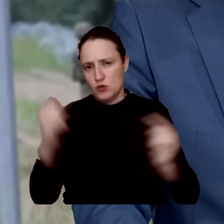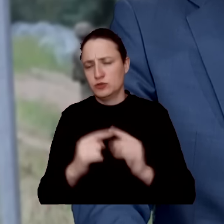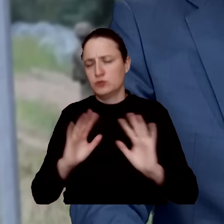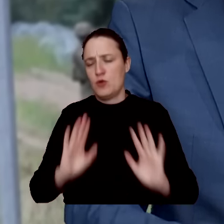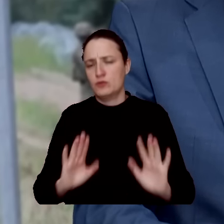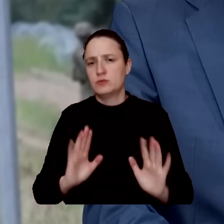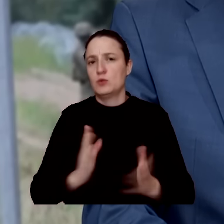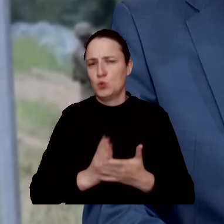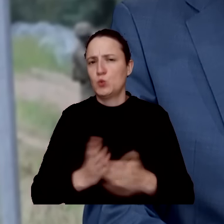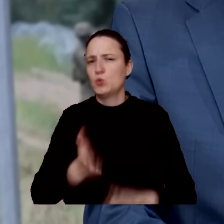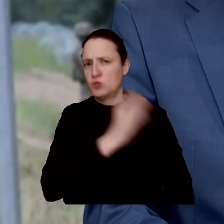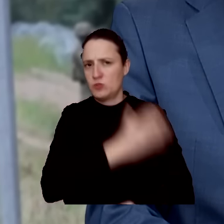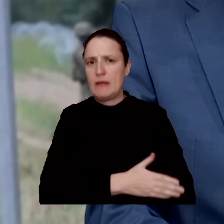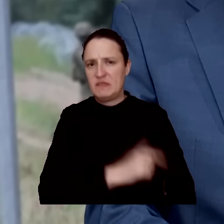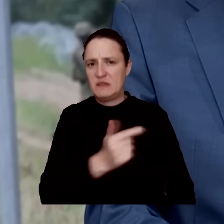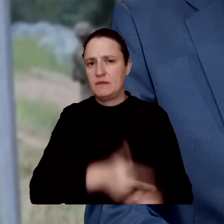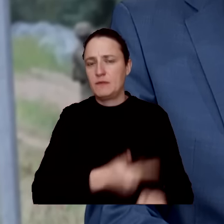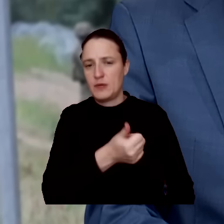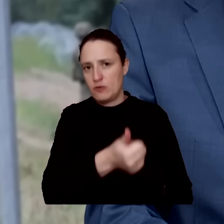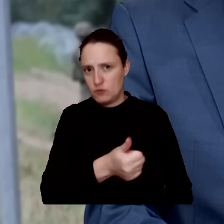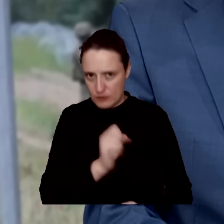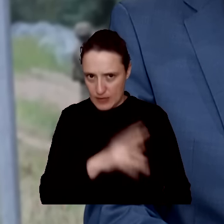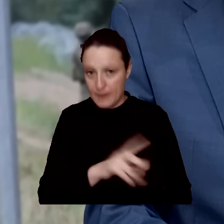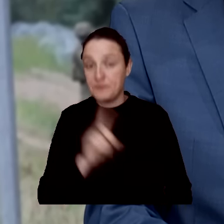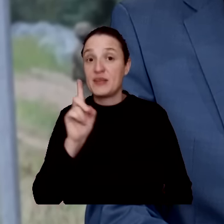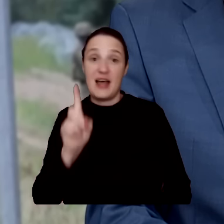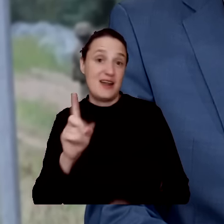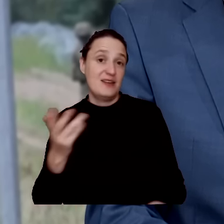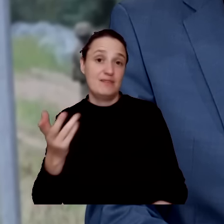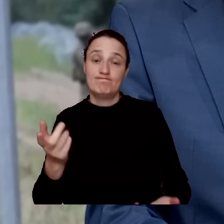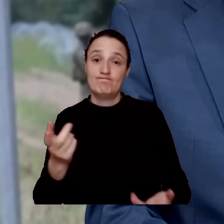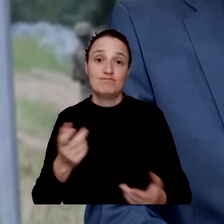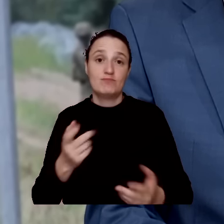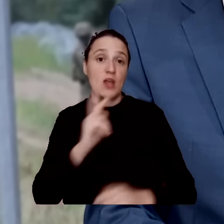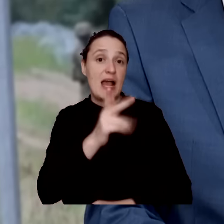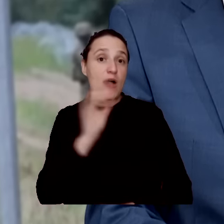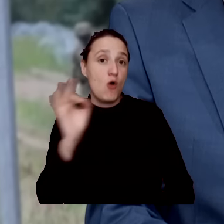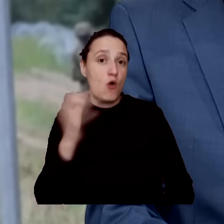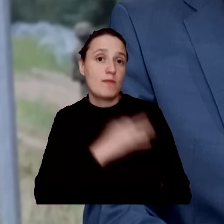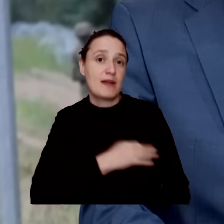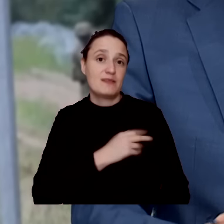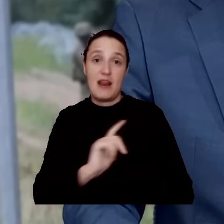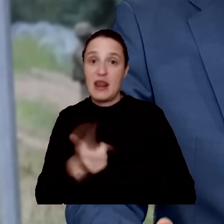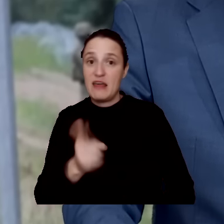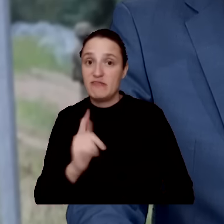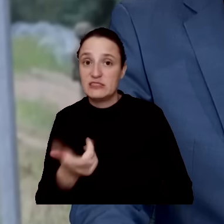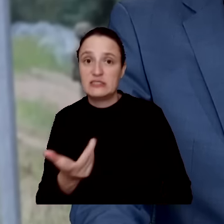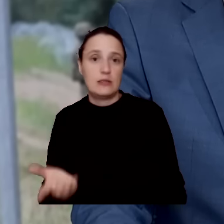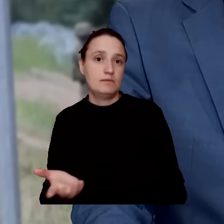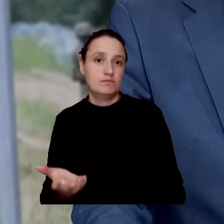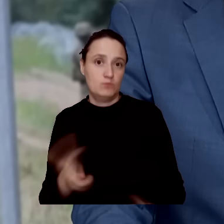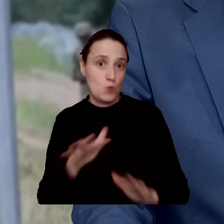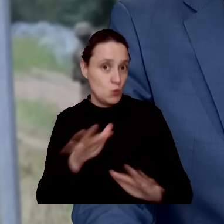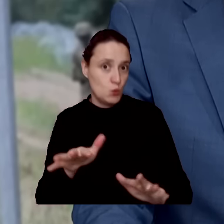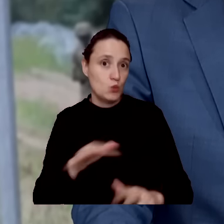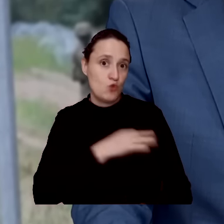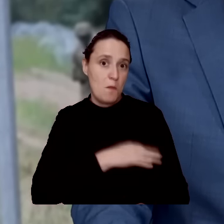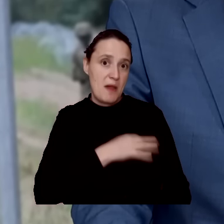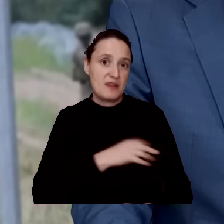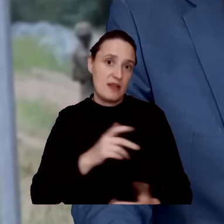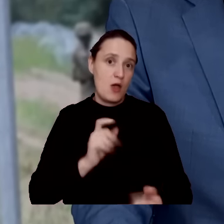wtedy. Natomiast ówczesna Koalicja Obywatelska, Lewica, wiele partii